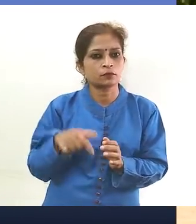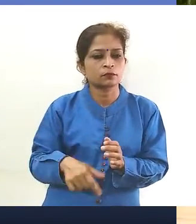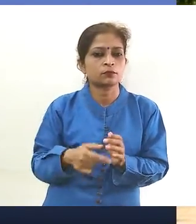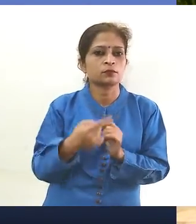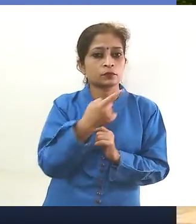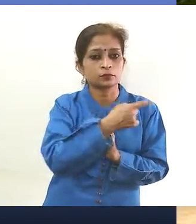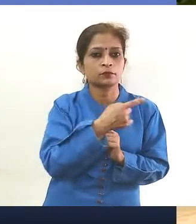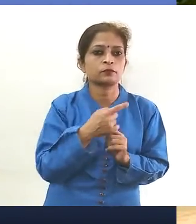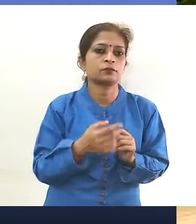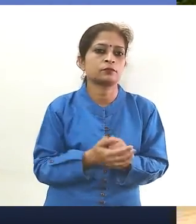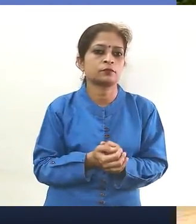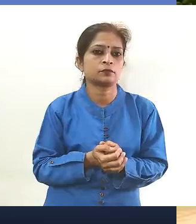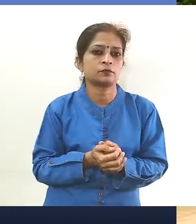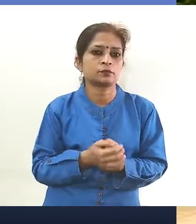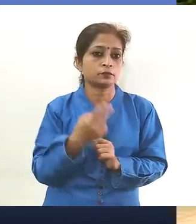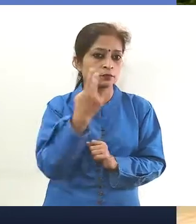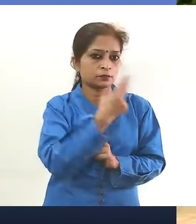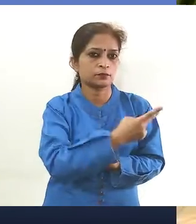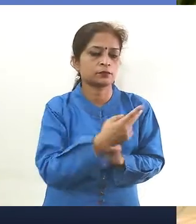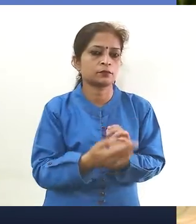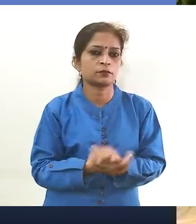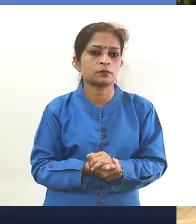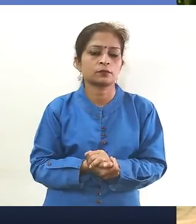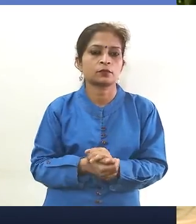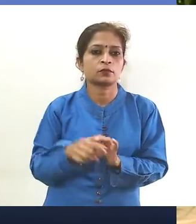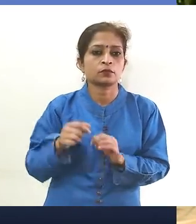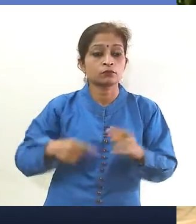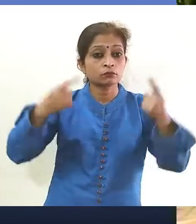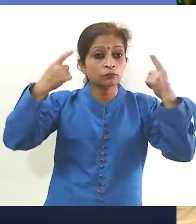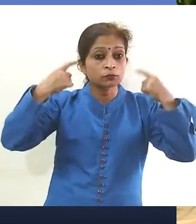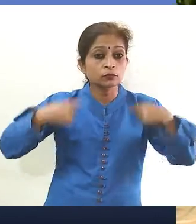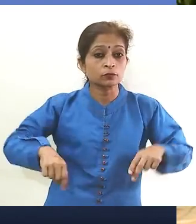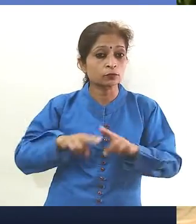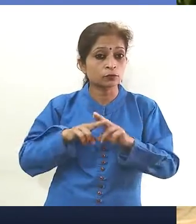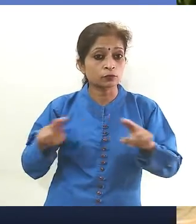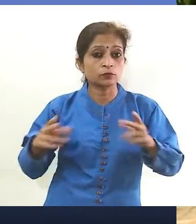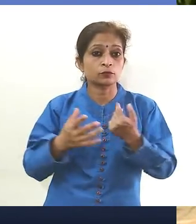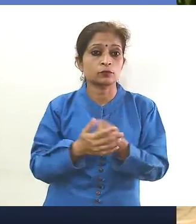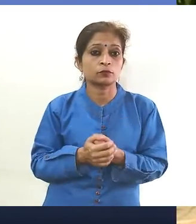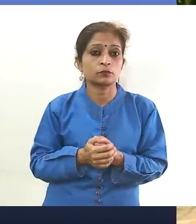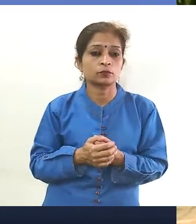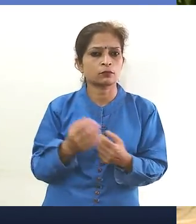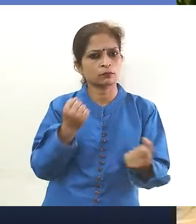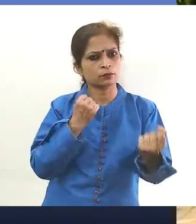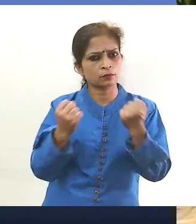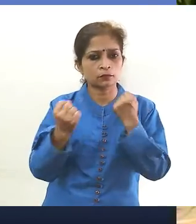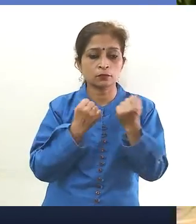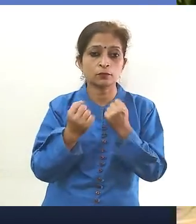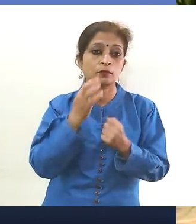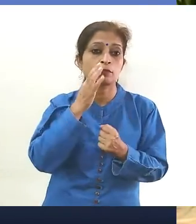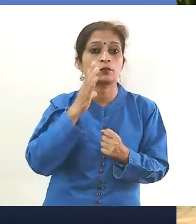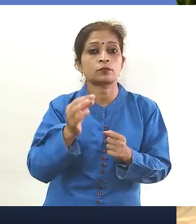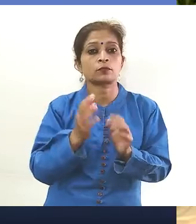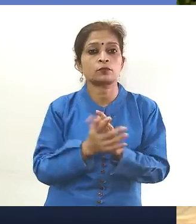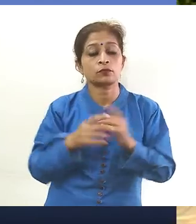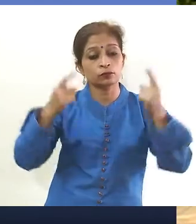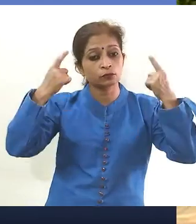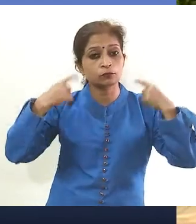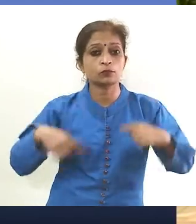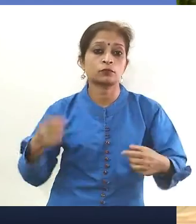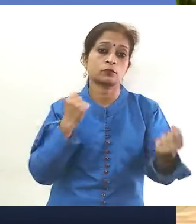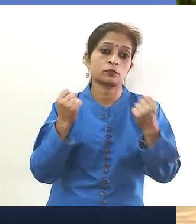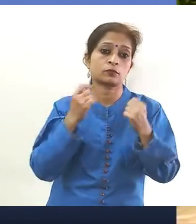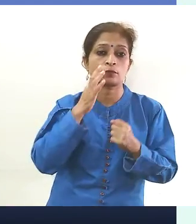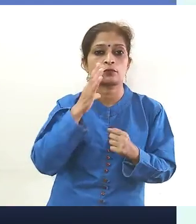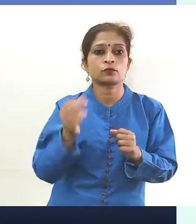बैकिक के लिए मैंने बताया। अब पूरे शरीर को आपको एक्सरसाइज देनी है, फुल बॉडी एक्सरसाइज,